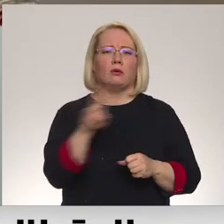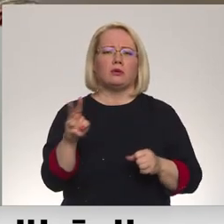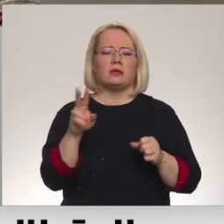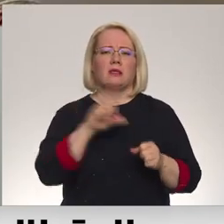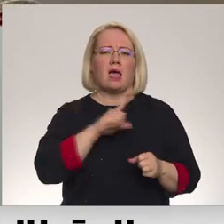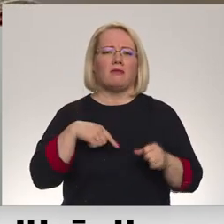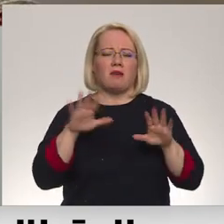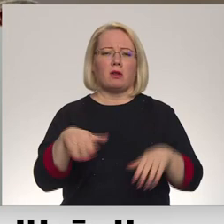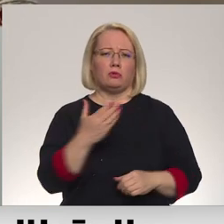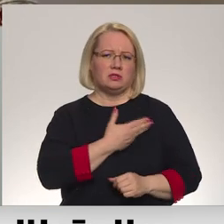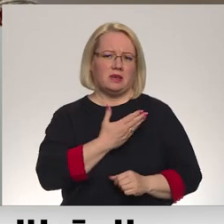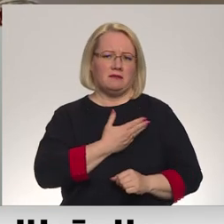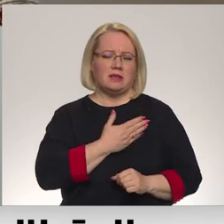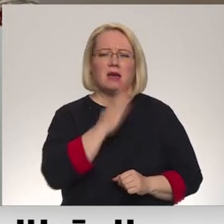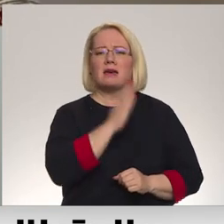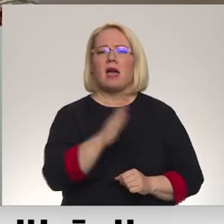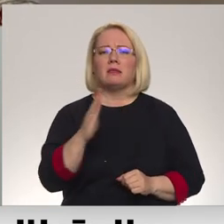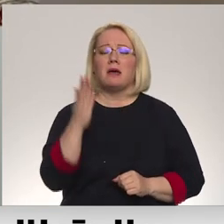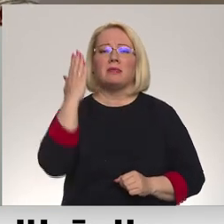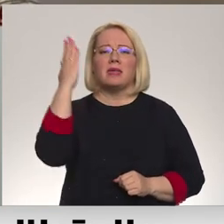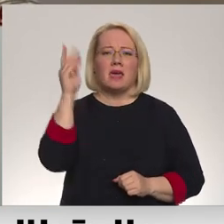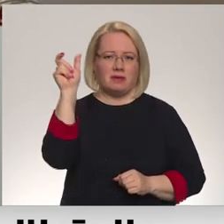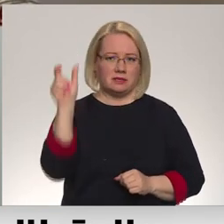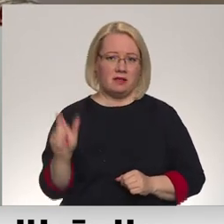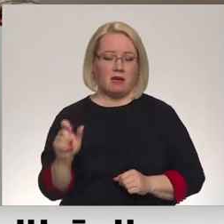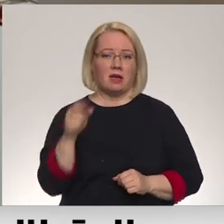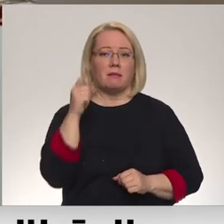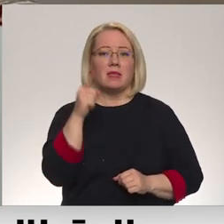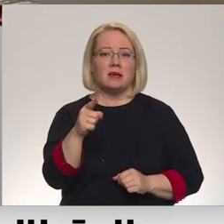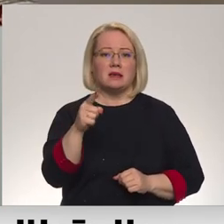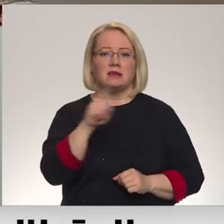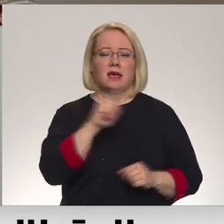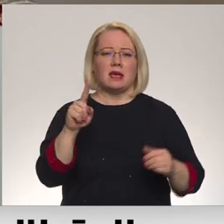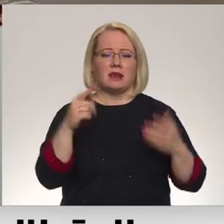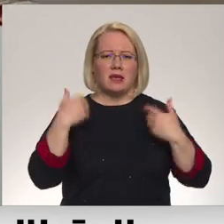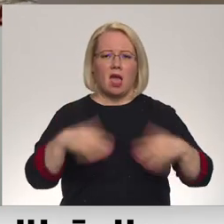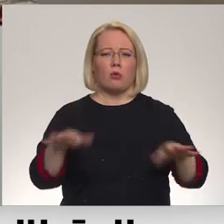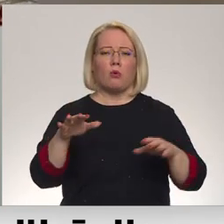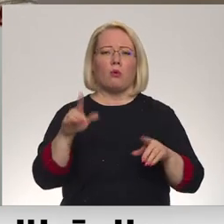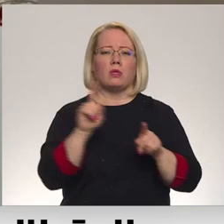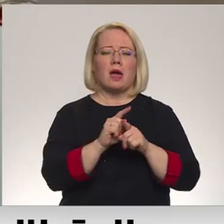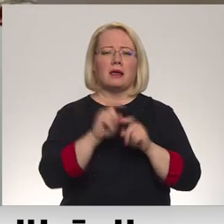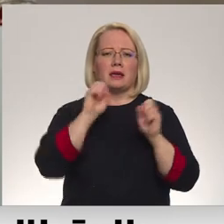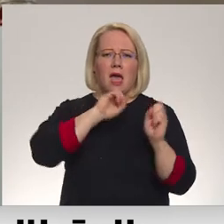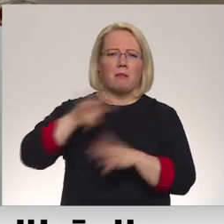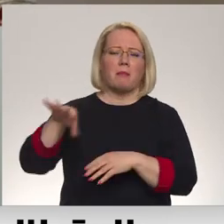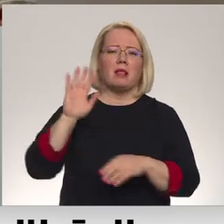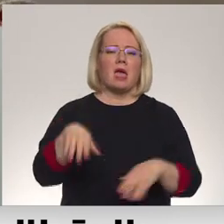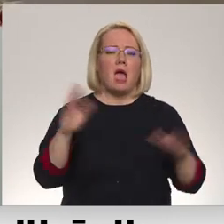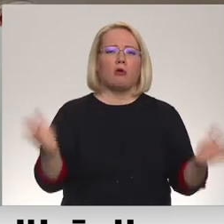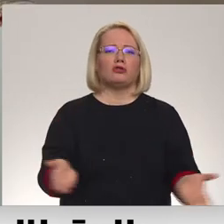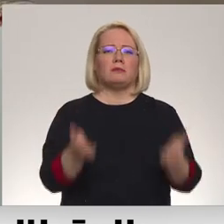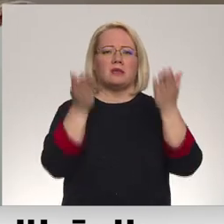dzīves. Katram dieva cilvēkam tas ir jānokrata un jāatstājies sevis, lai augšām